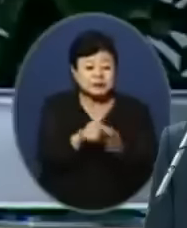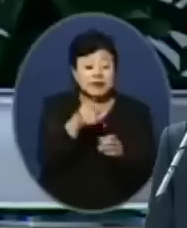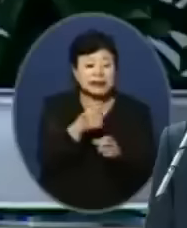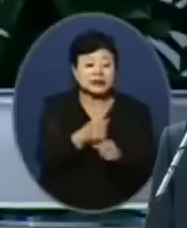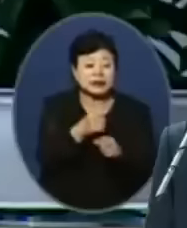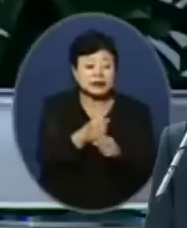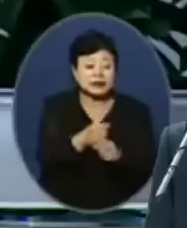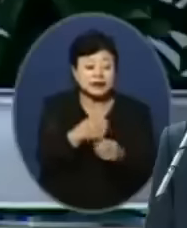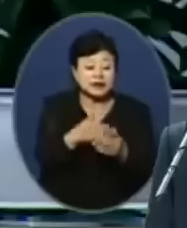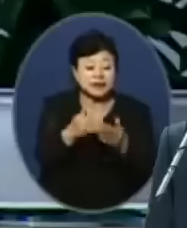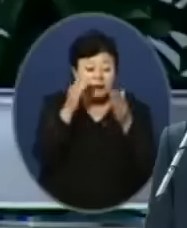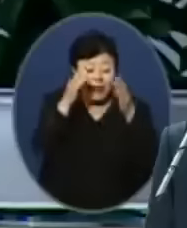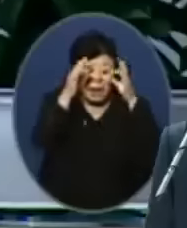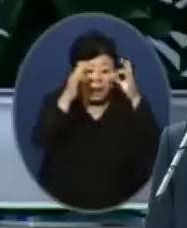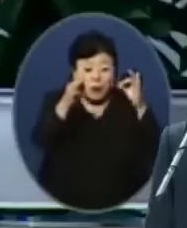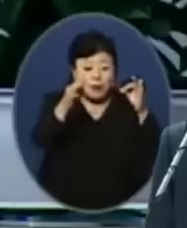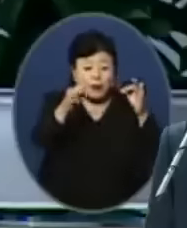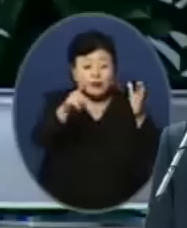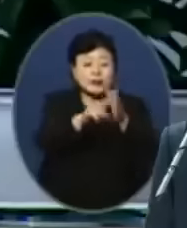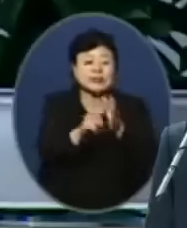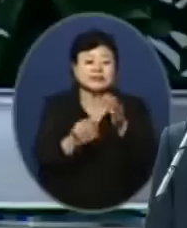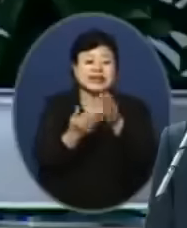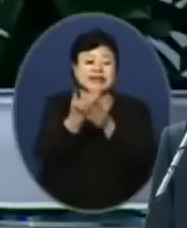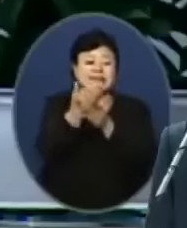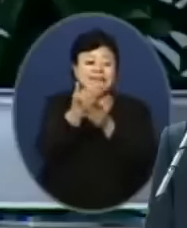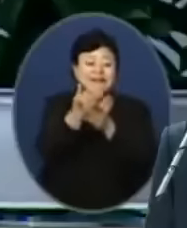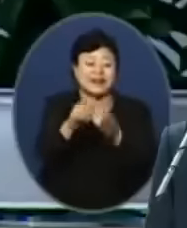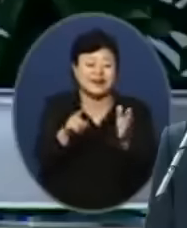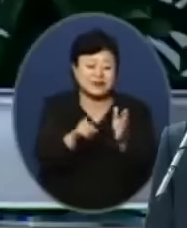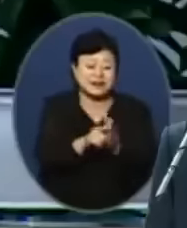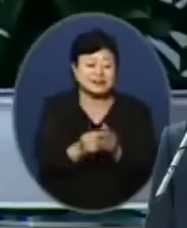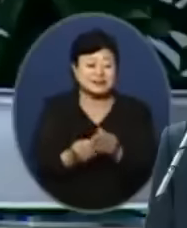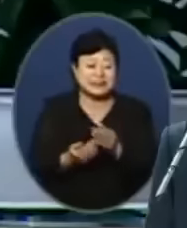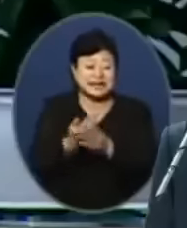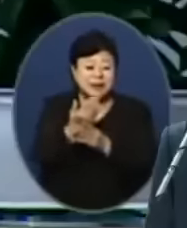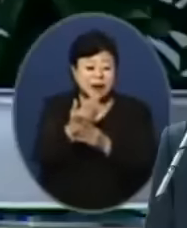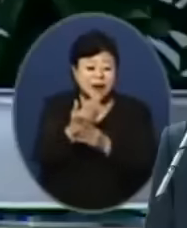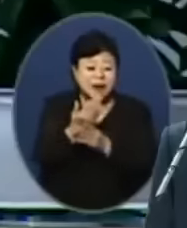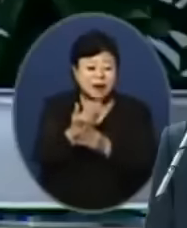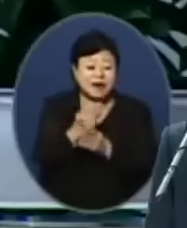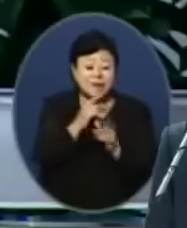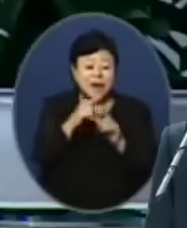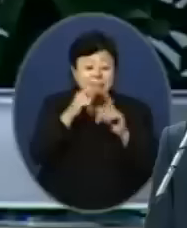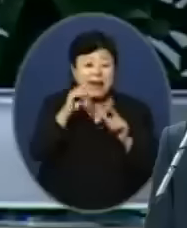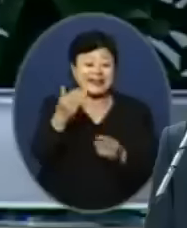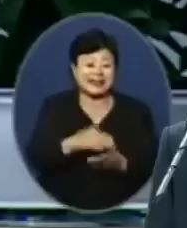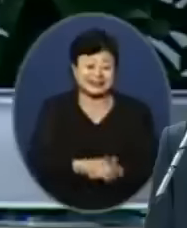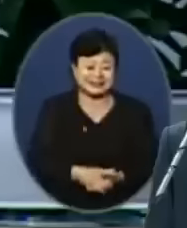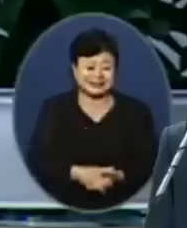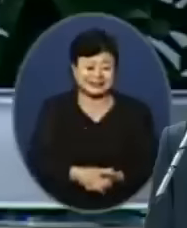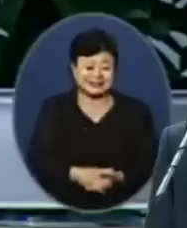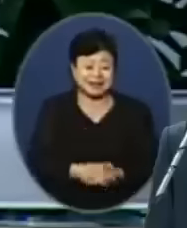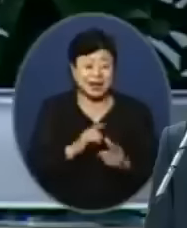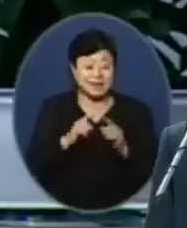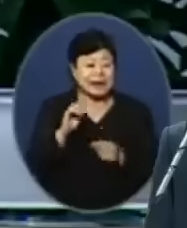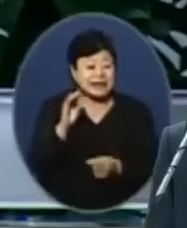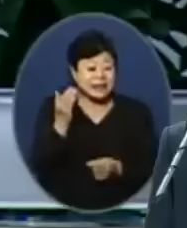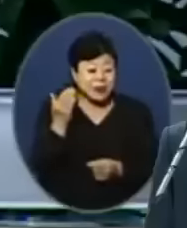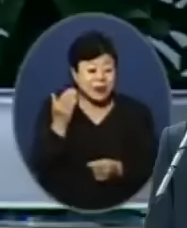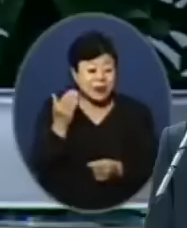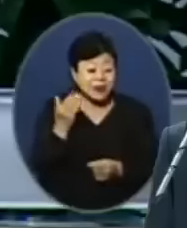것입니다. 그림을 바라보고 있으면 믿음이 생겨요. 믿음이 생기면 그것을 말하게 되는 것입니다. 말하게